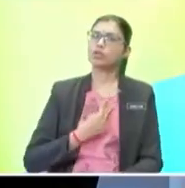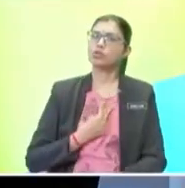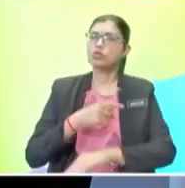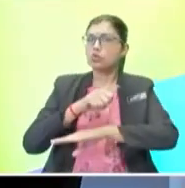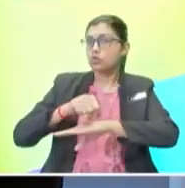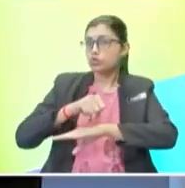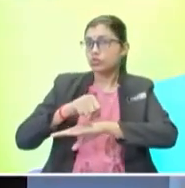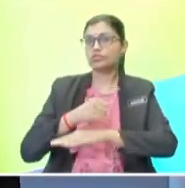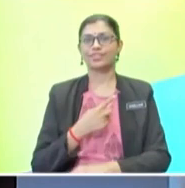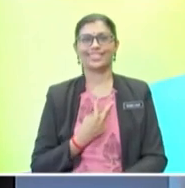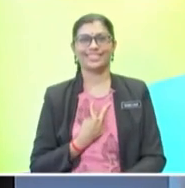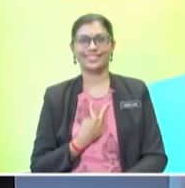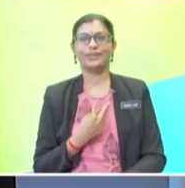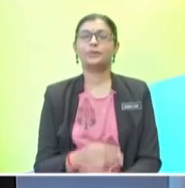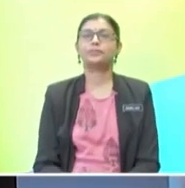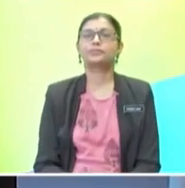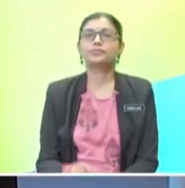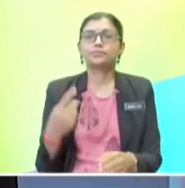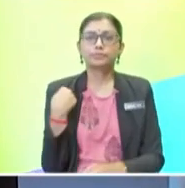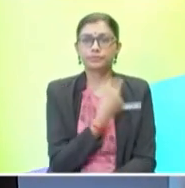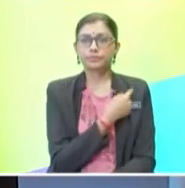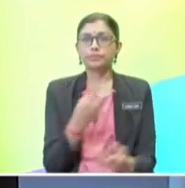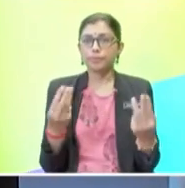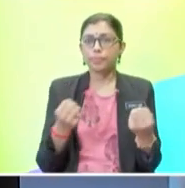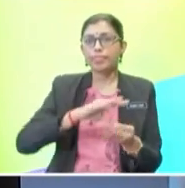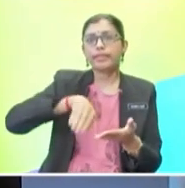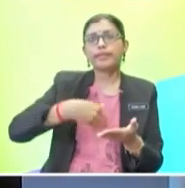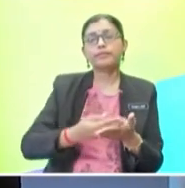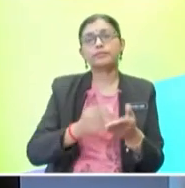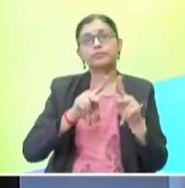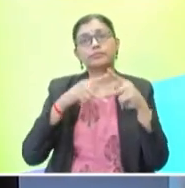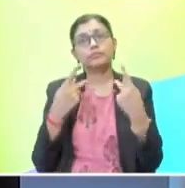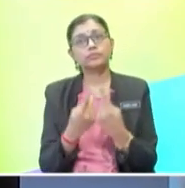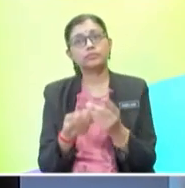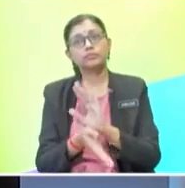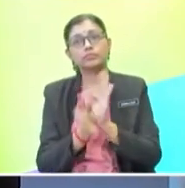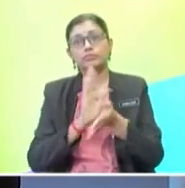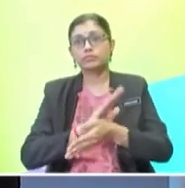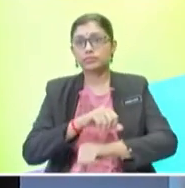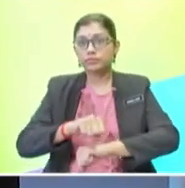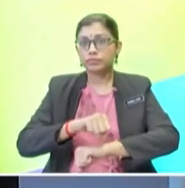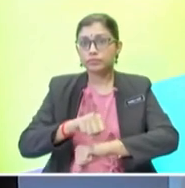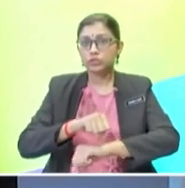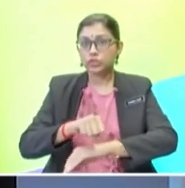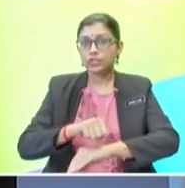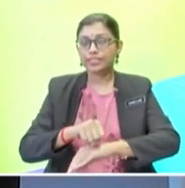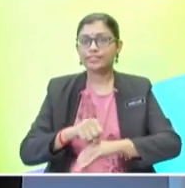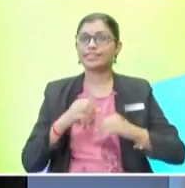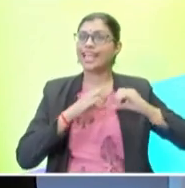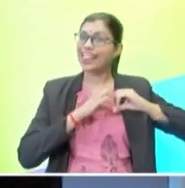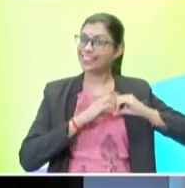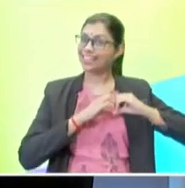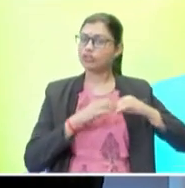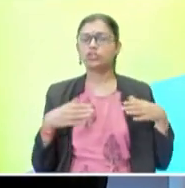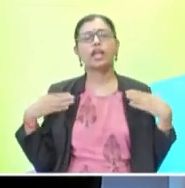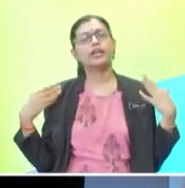syurgaku. Kita nak semua keluarga kita jadi syurga di hati kita. Kita rasa gembira bila bersama dengan mereka, betul? Jadi hari ini